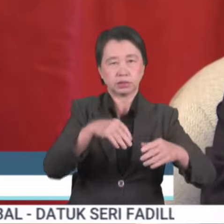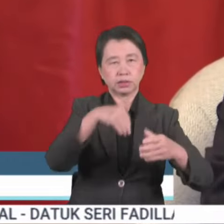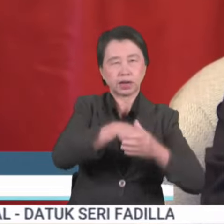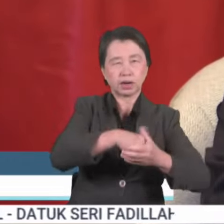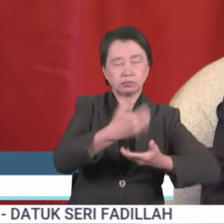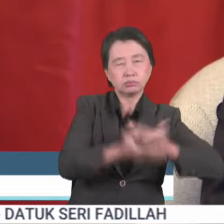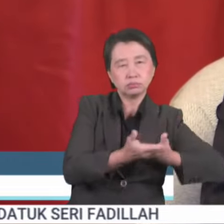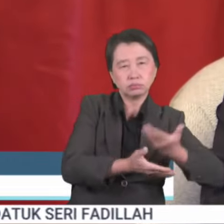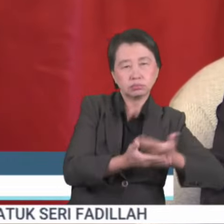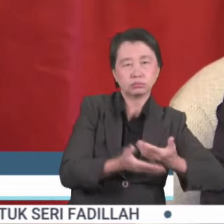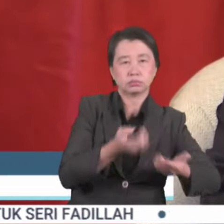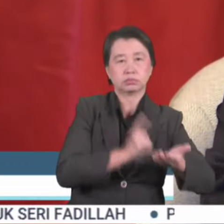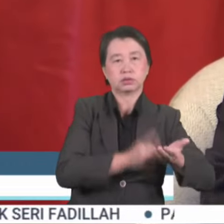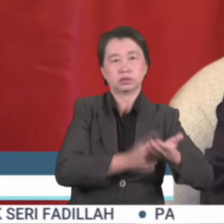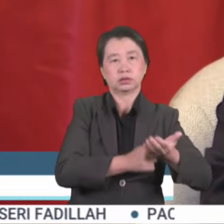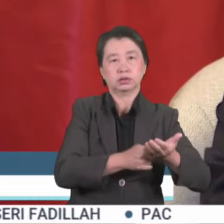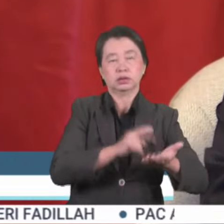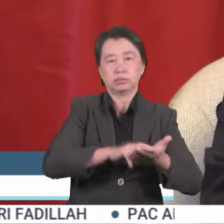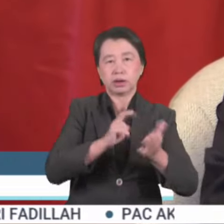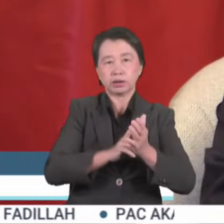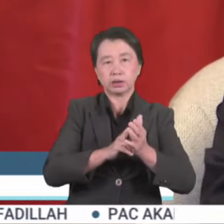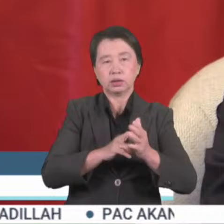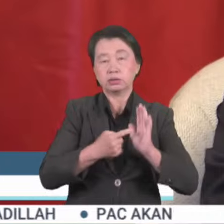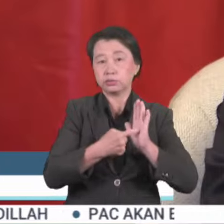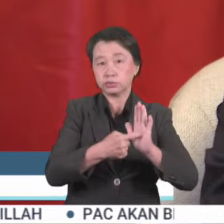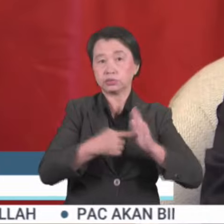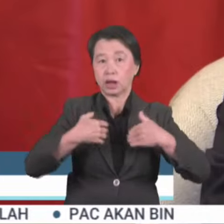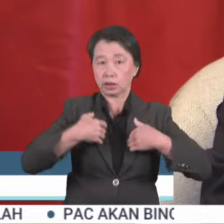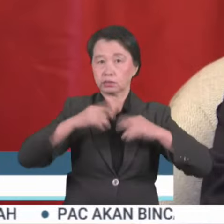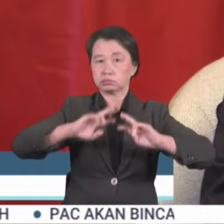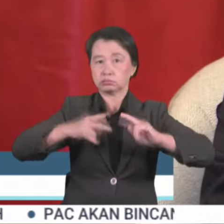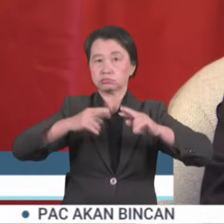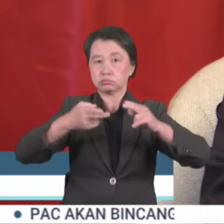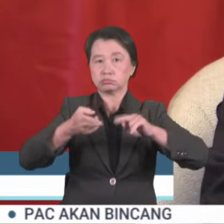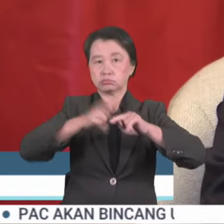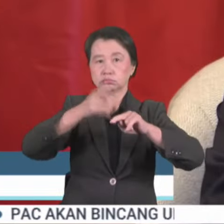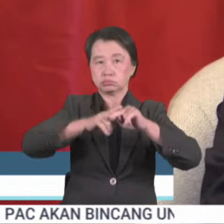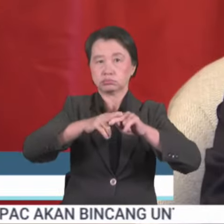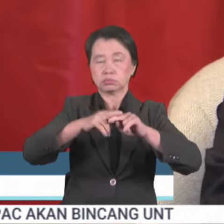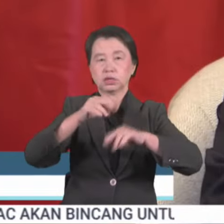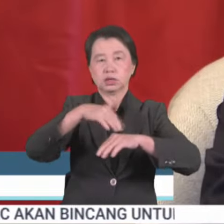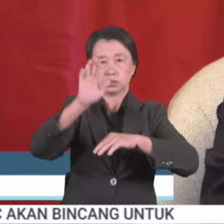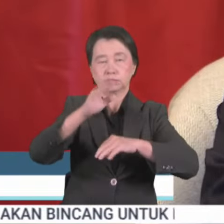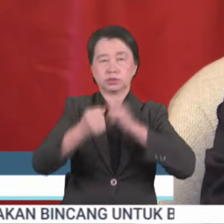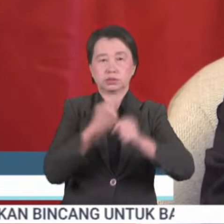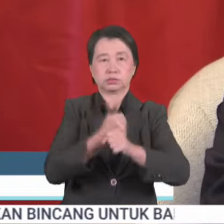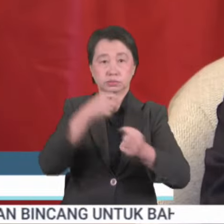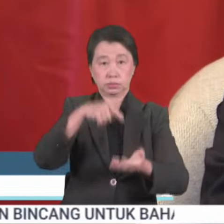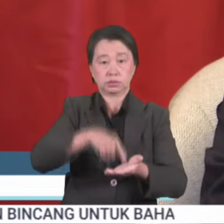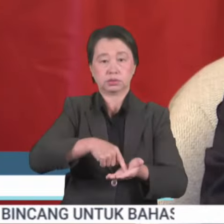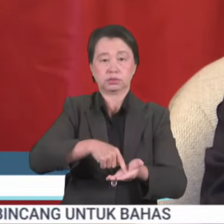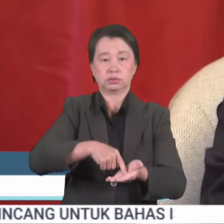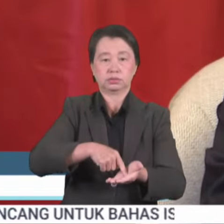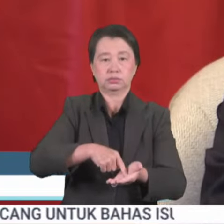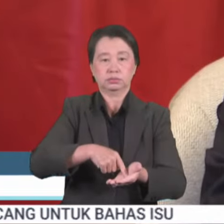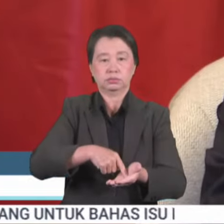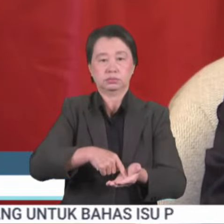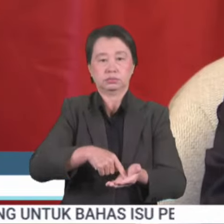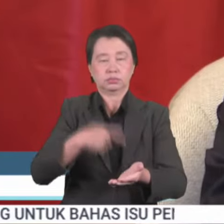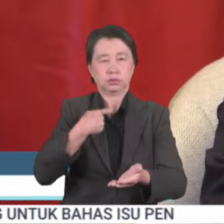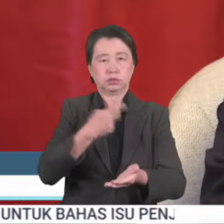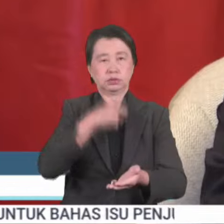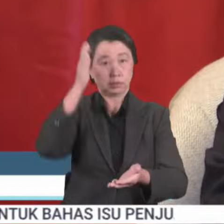perbincangan. Tapi menunjukkan peningkatan yang lebih pada tahun inilah. Kita akan